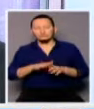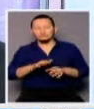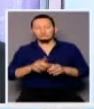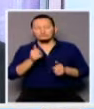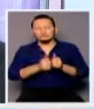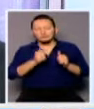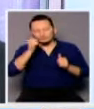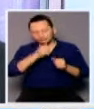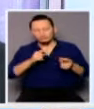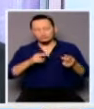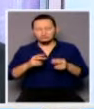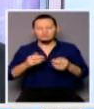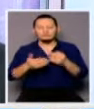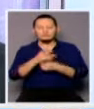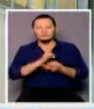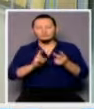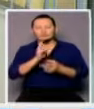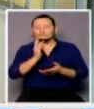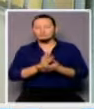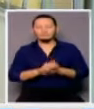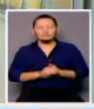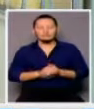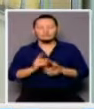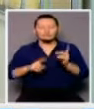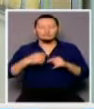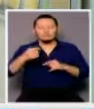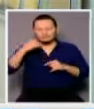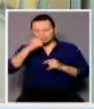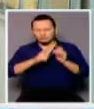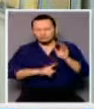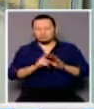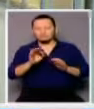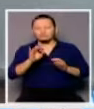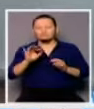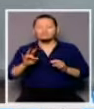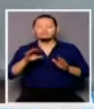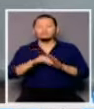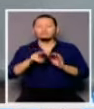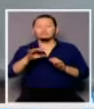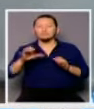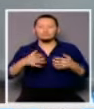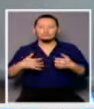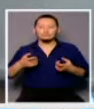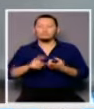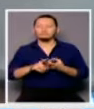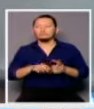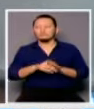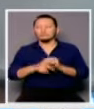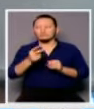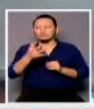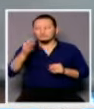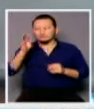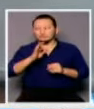жылма-жыл артып жаңартылып келеді. Енді келер жылдан бастап орман шаруашылығы қызметкерлерінің жалақысын 25%-ға